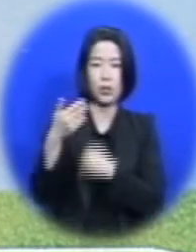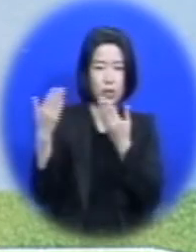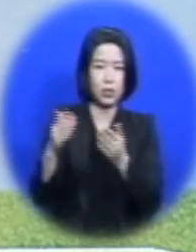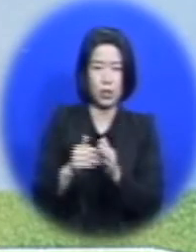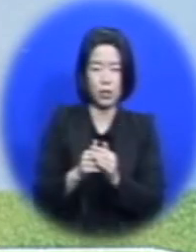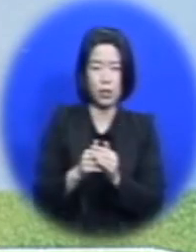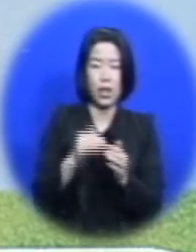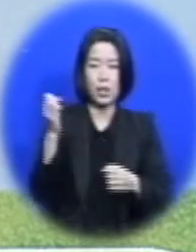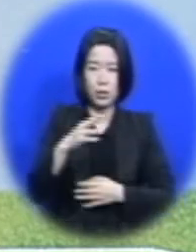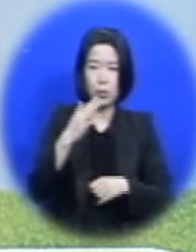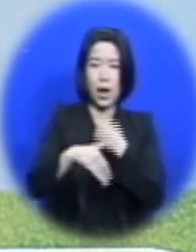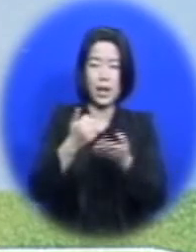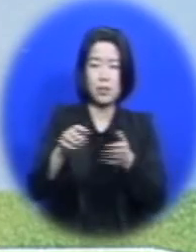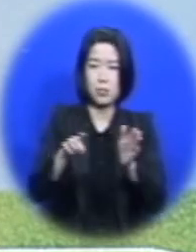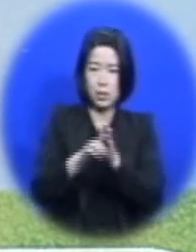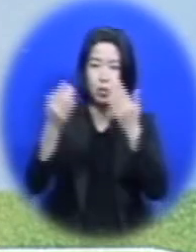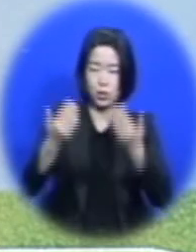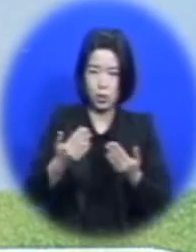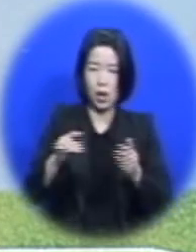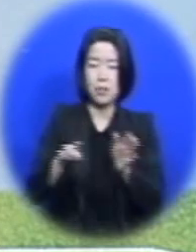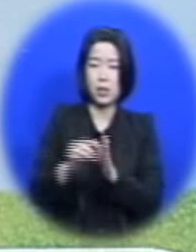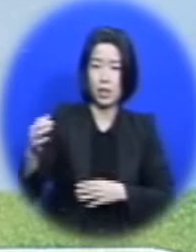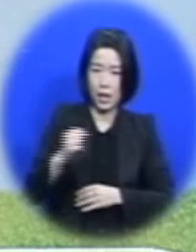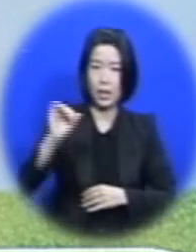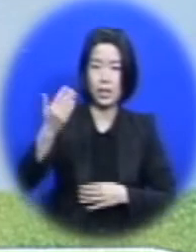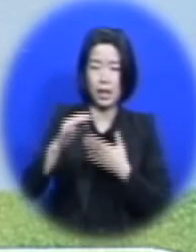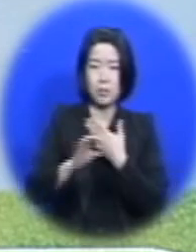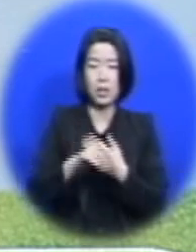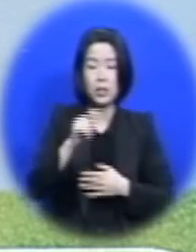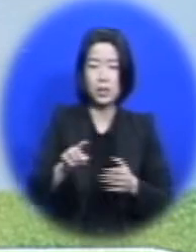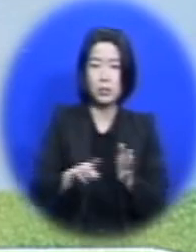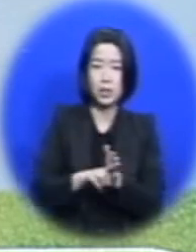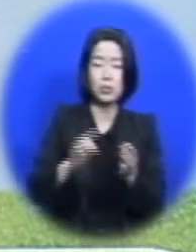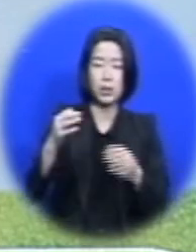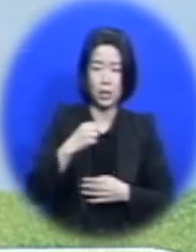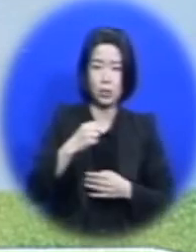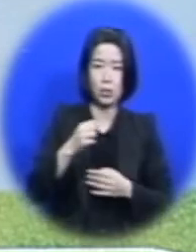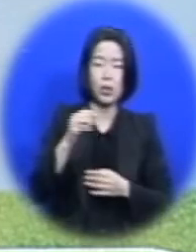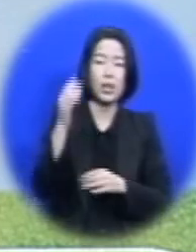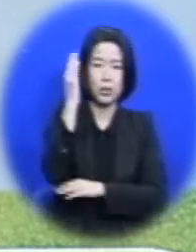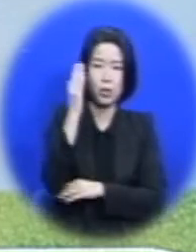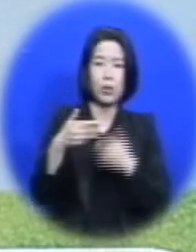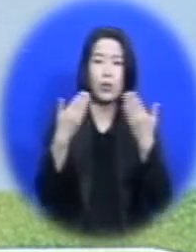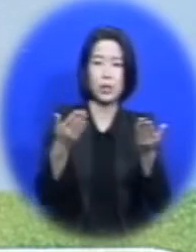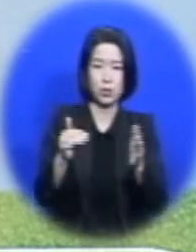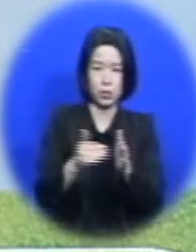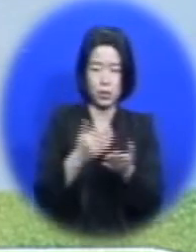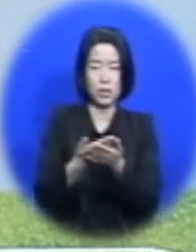하나님의 믿음을 주셔서 믿음을 갖게 되거든 그 믿음으로 믿음에 대해 설교 하세요